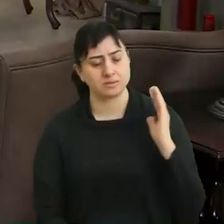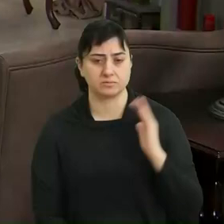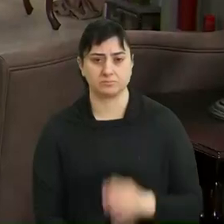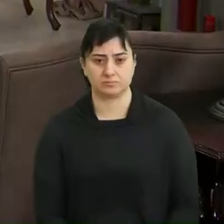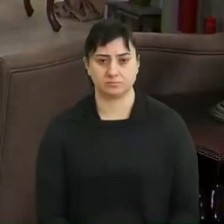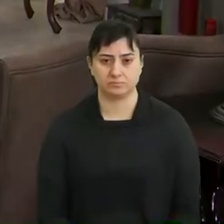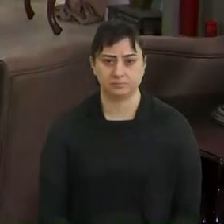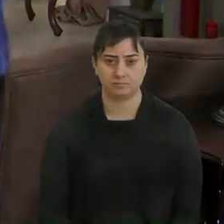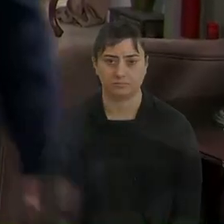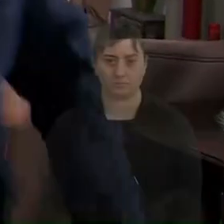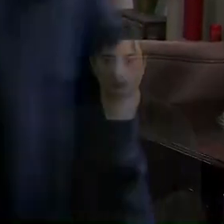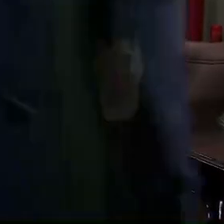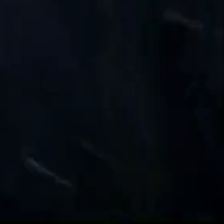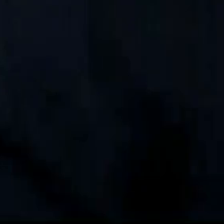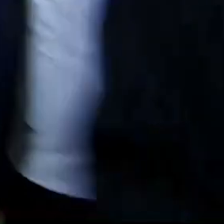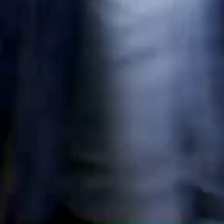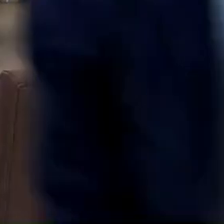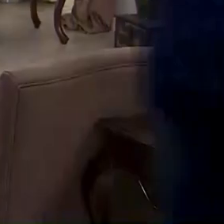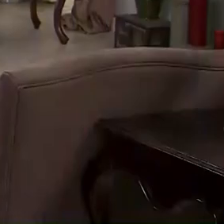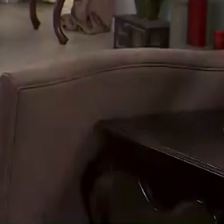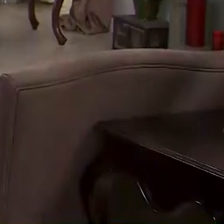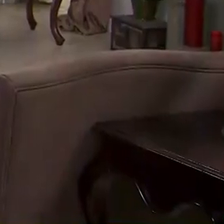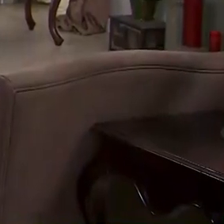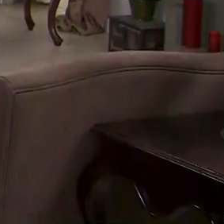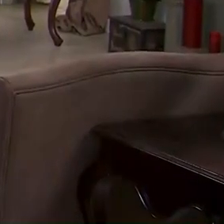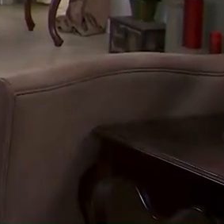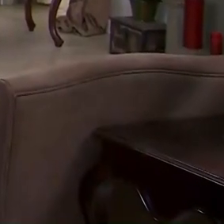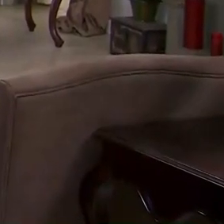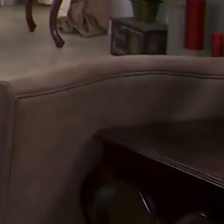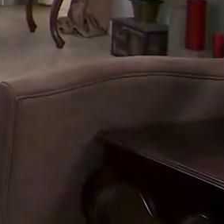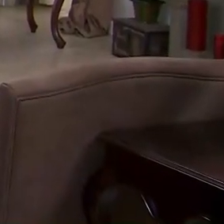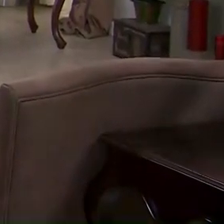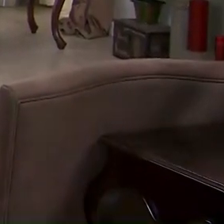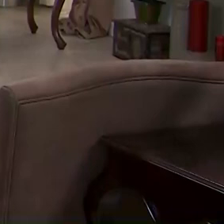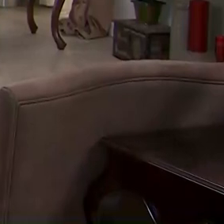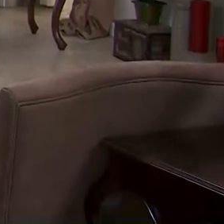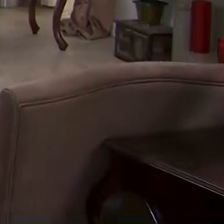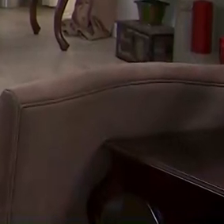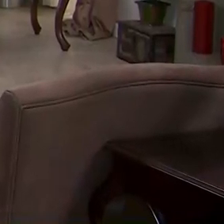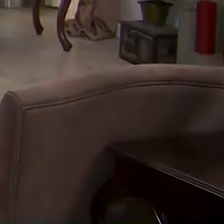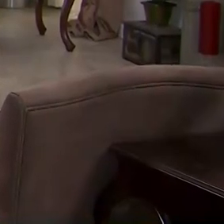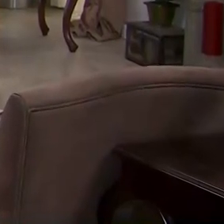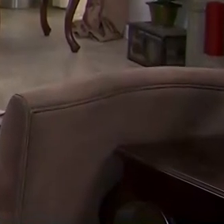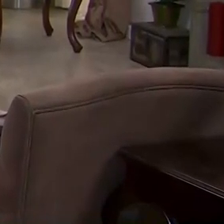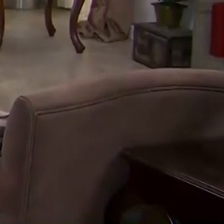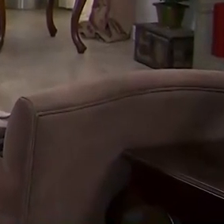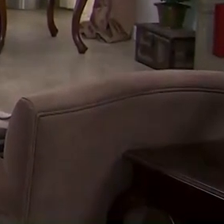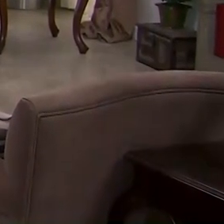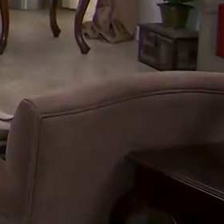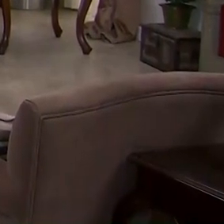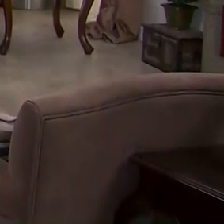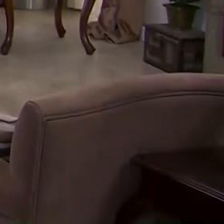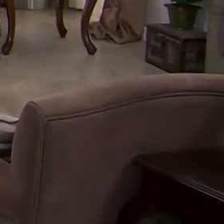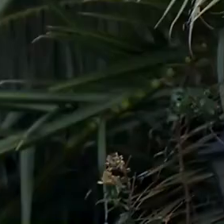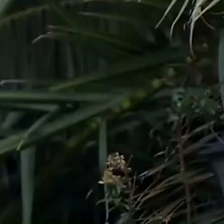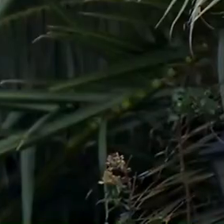hadi. Serpil kınayan gözlerle bakıyor arkalarından. Siyah pantolonunun üzerinde gri gömleği bordo hırkasıyla